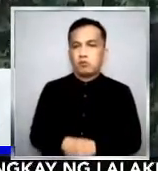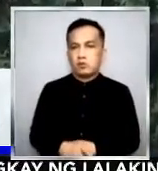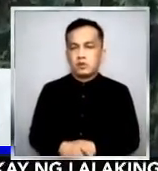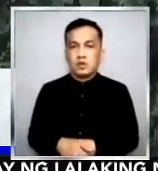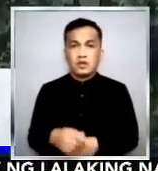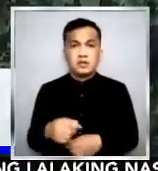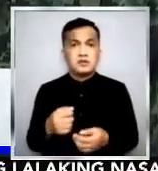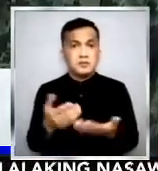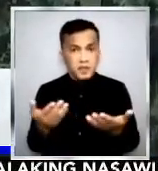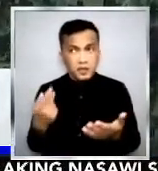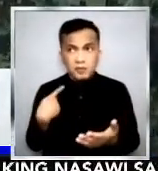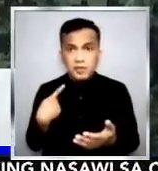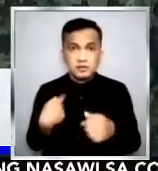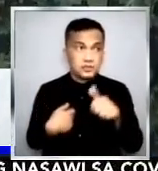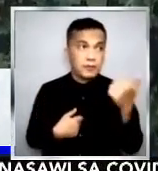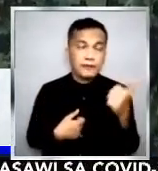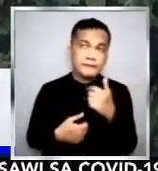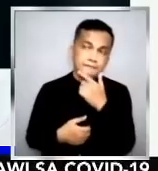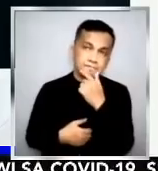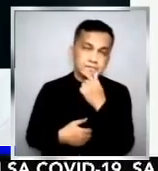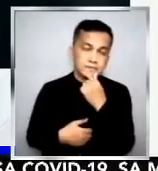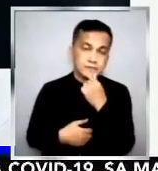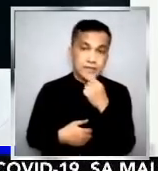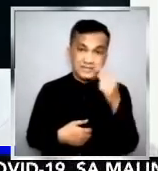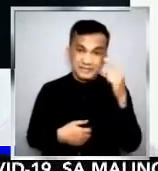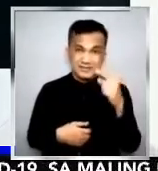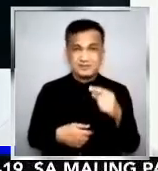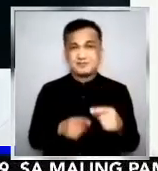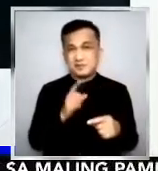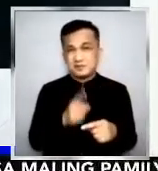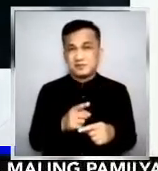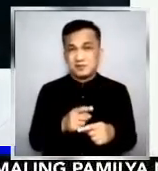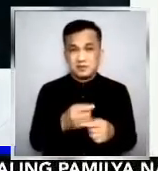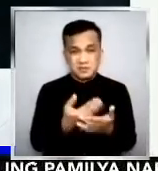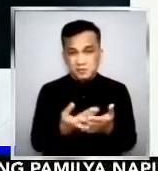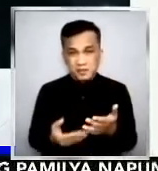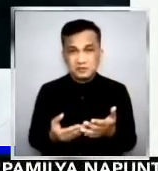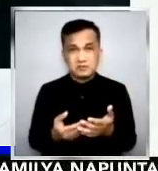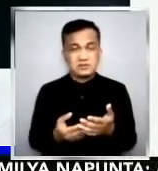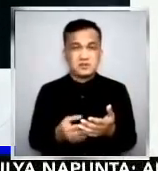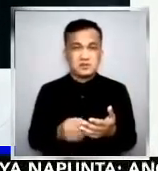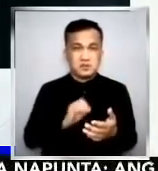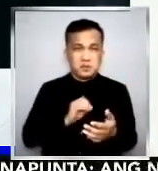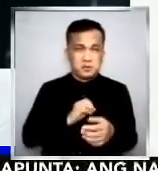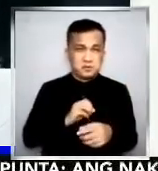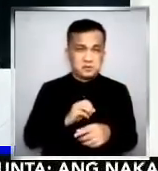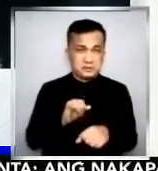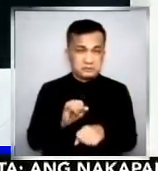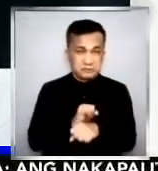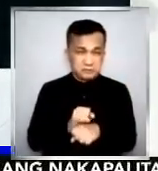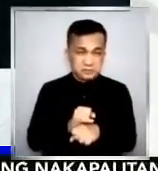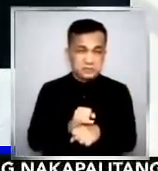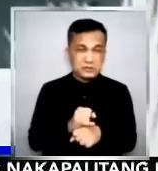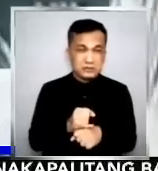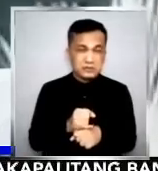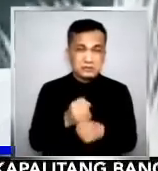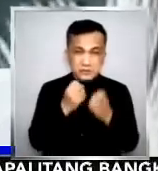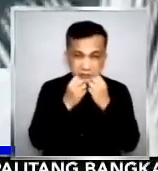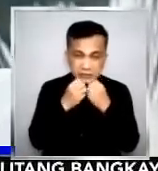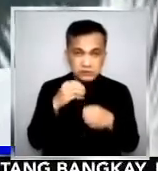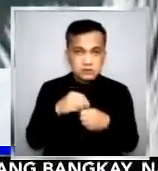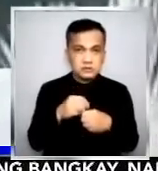yung iba, siyempre pinaghirapan din yung mga gamit at mga pera nila na dala nila, ay talagang nakikipagbuno